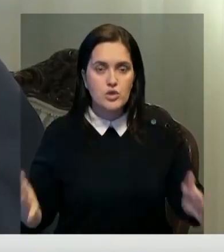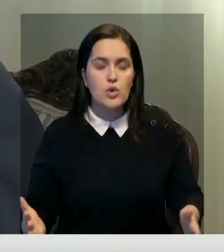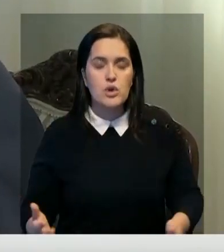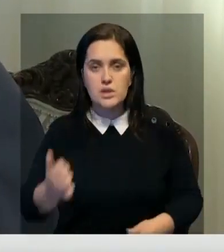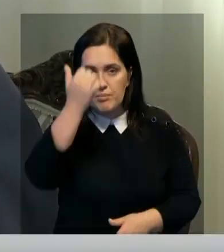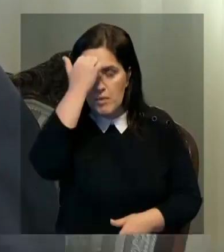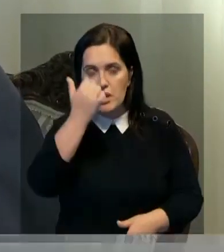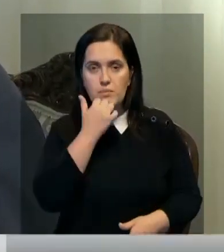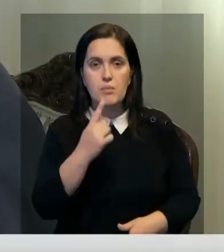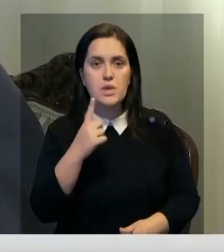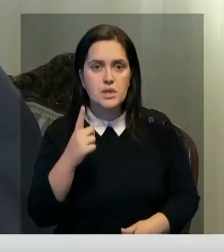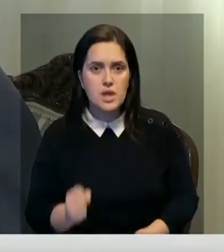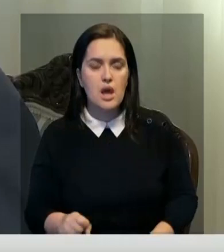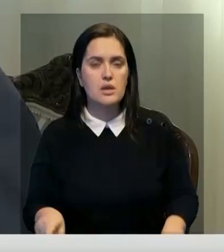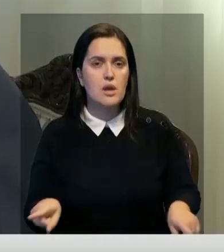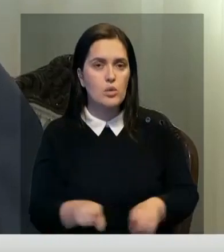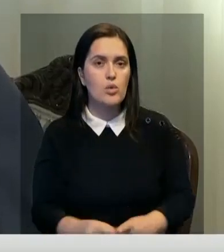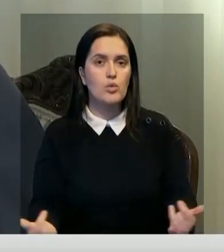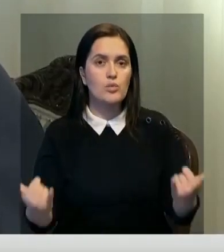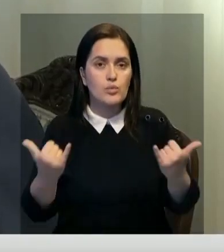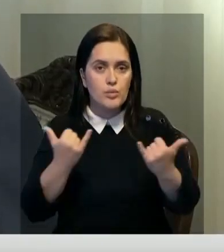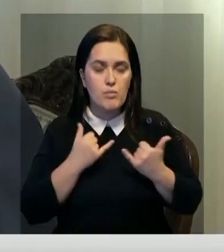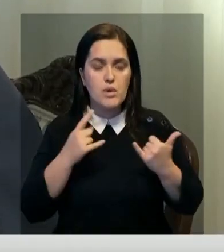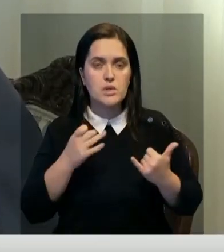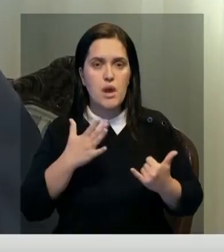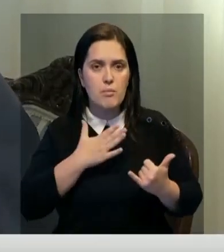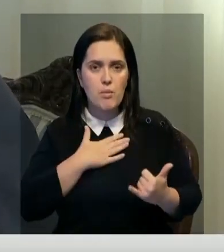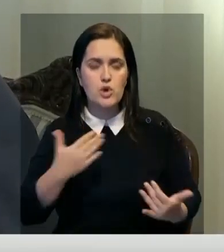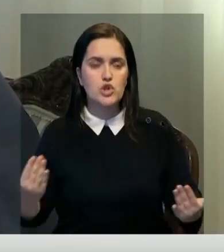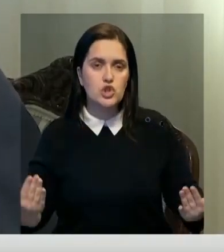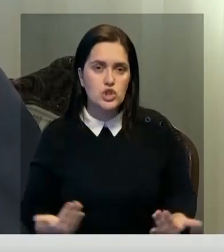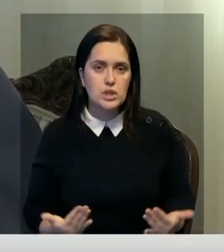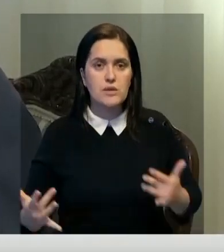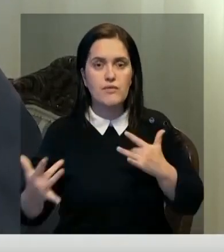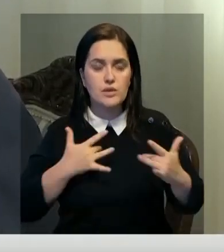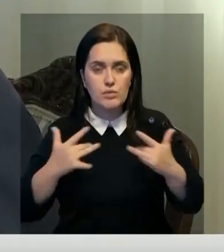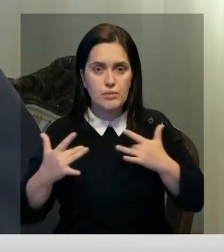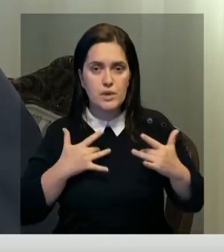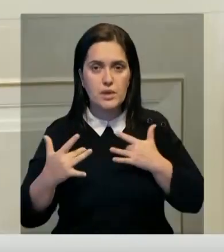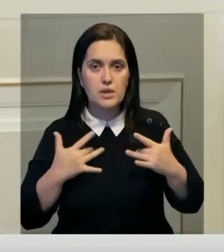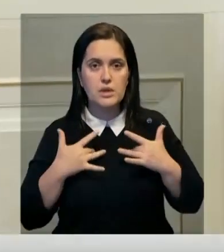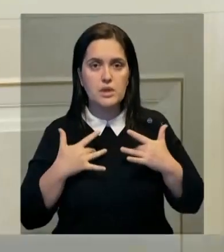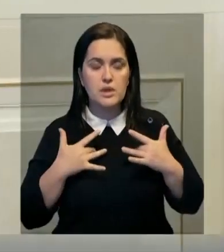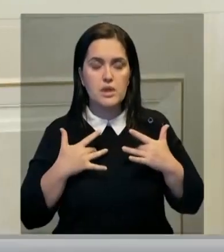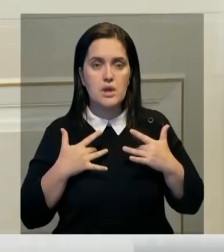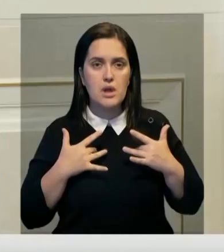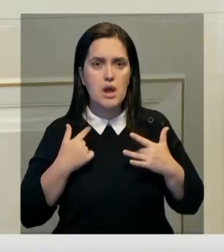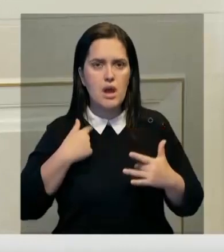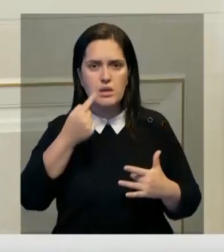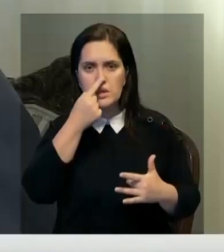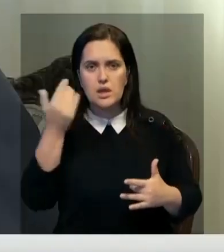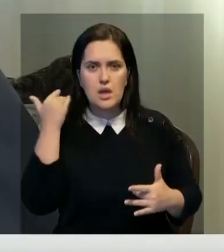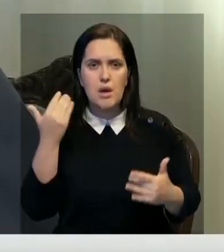за такую оценку моего творчества, моей творческой жизни. Конечно, я вот недавно подсчитывал,